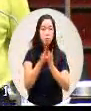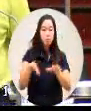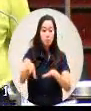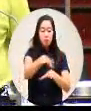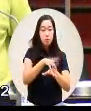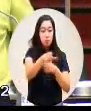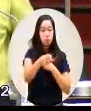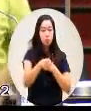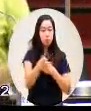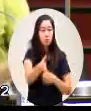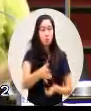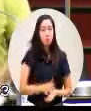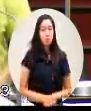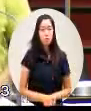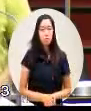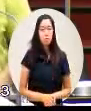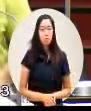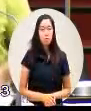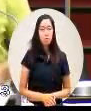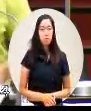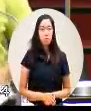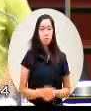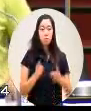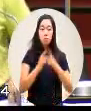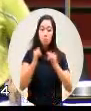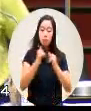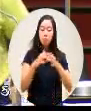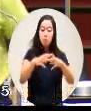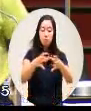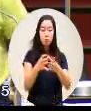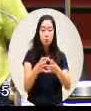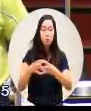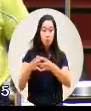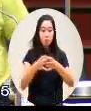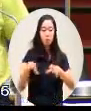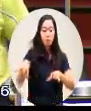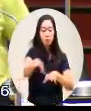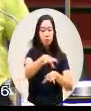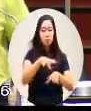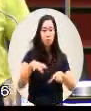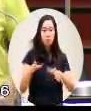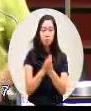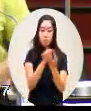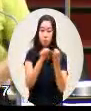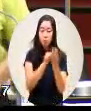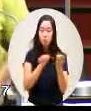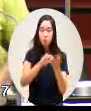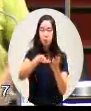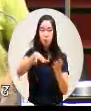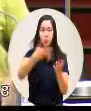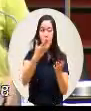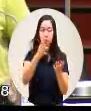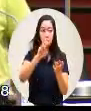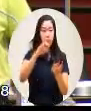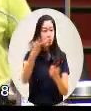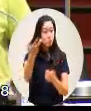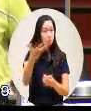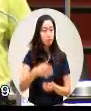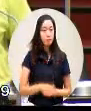知无？高雄市啊，咱的人民团队有几间你知无？有828间